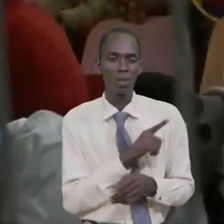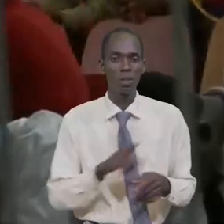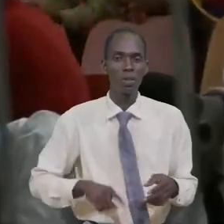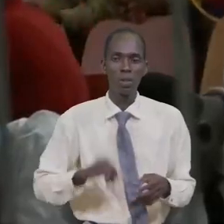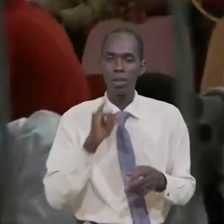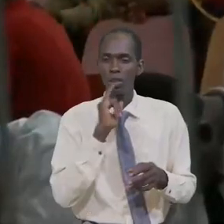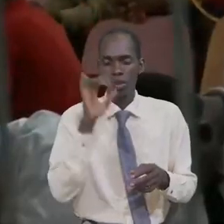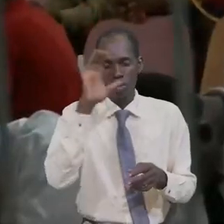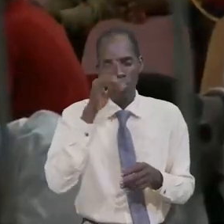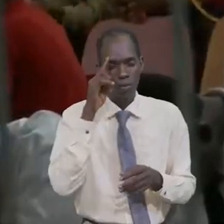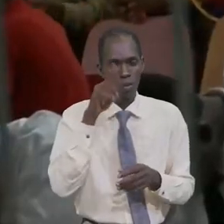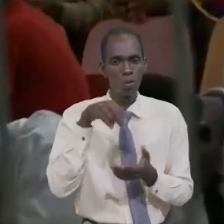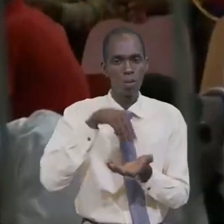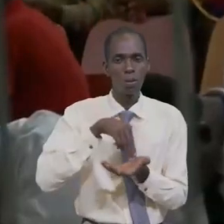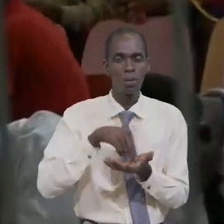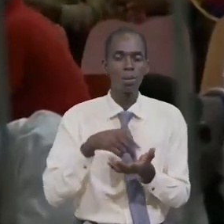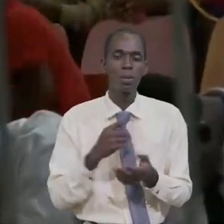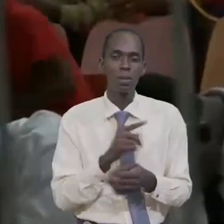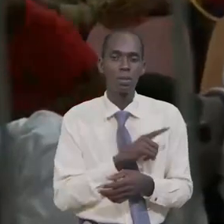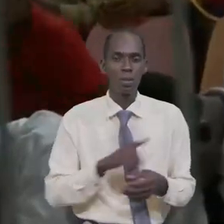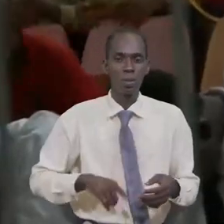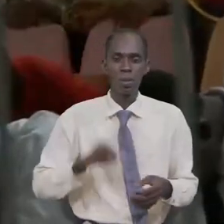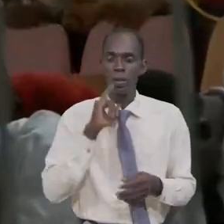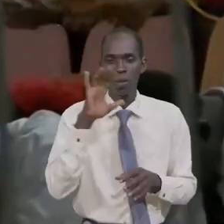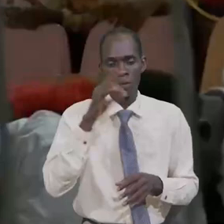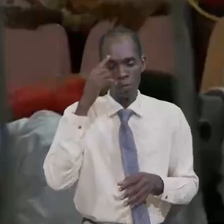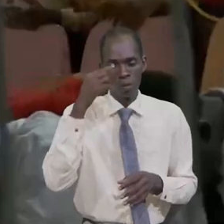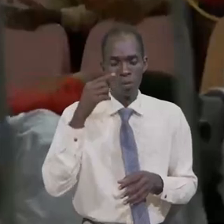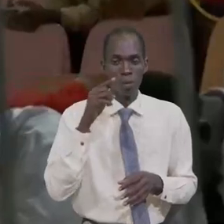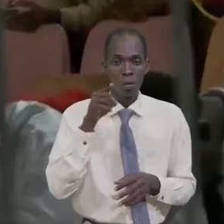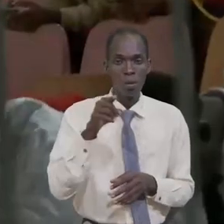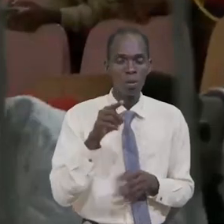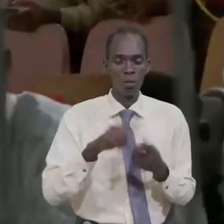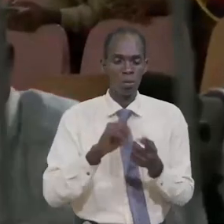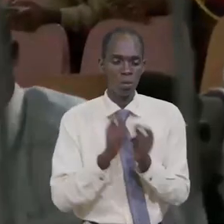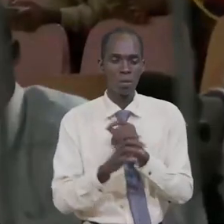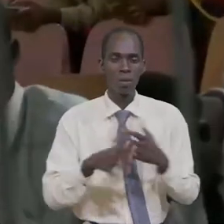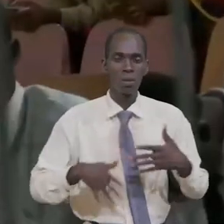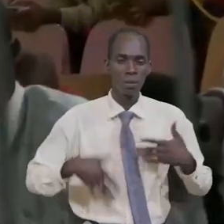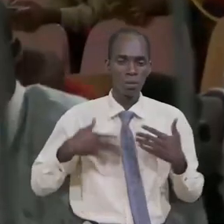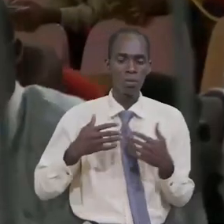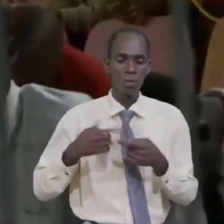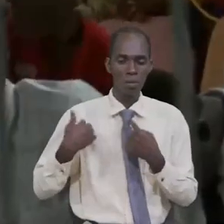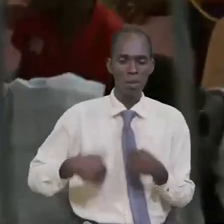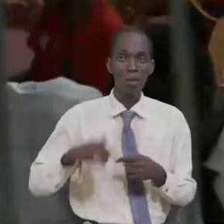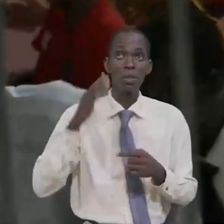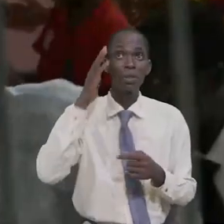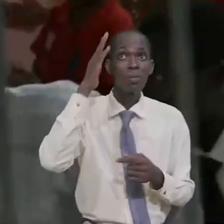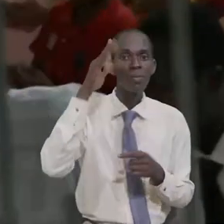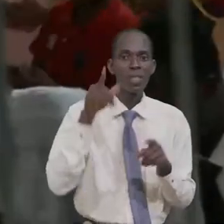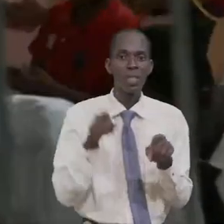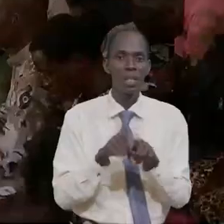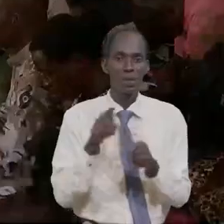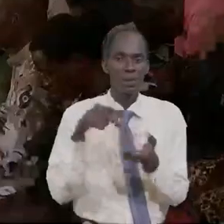le Seigneur te cherche il veut changer ta vie changer ton cœur ta destinée comme tu te lèves par le seigneur